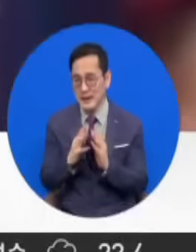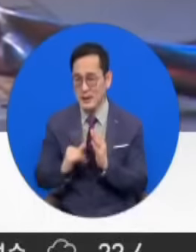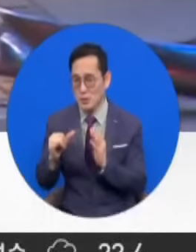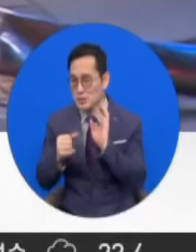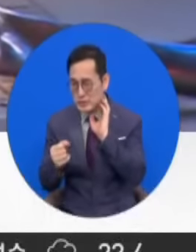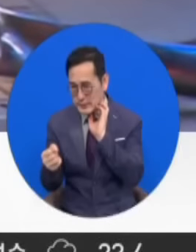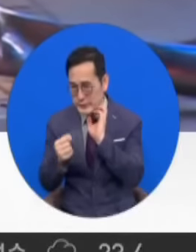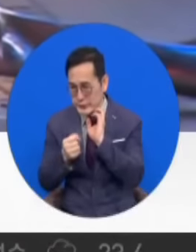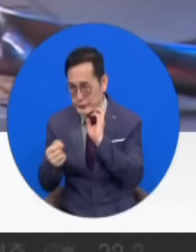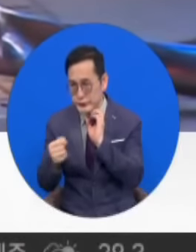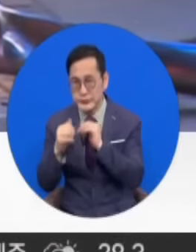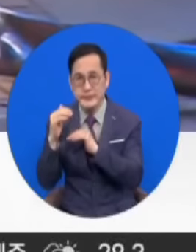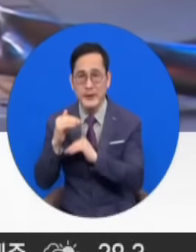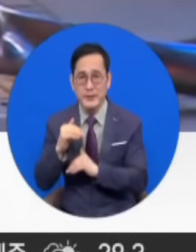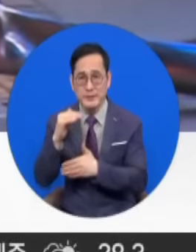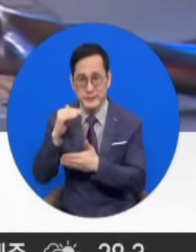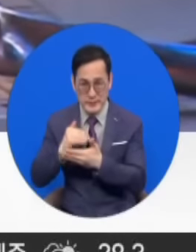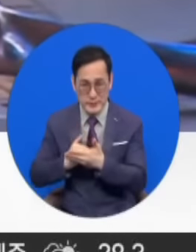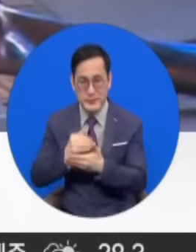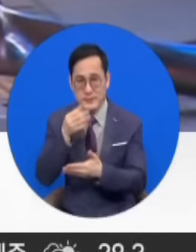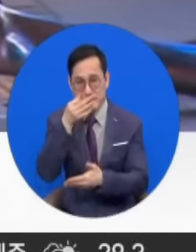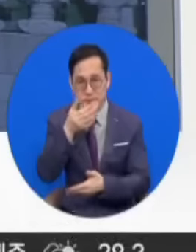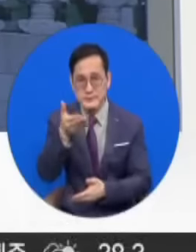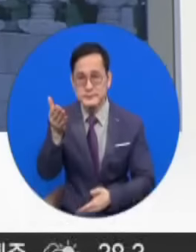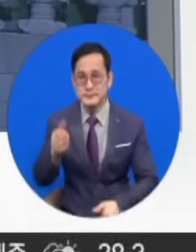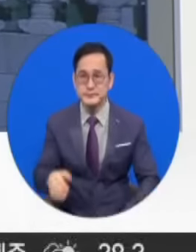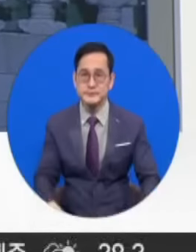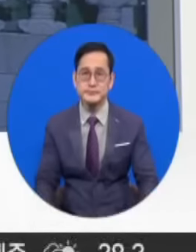내용을 읽어드리겠습니다.